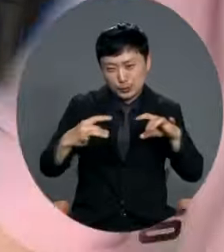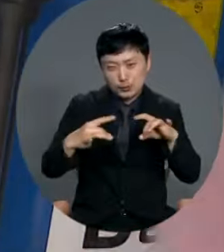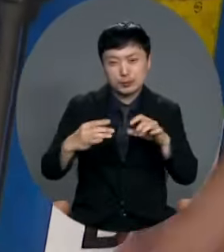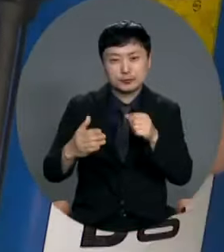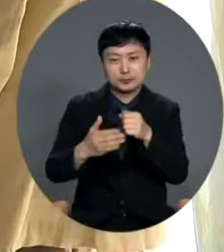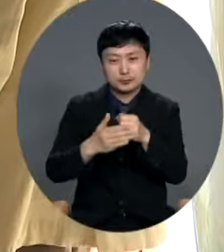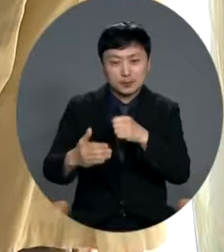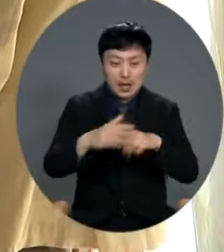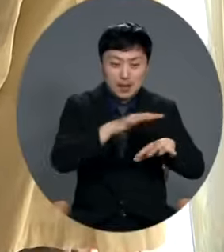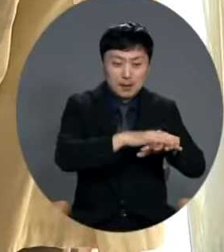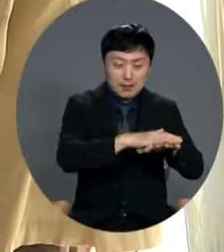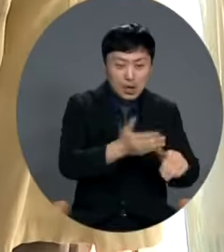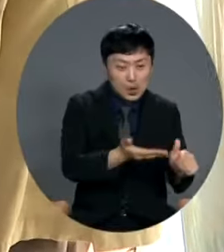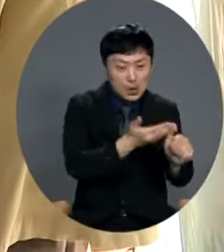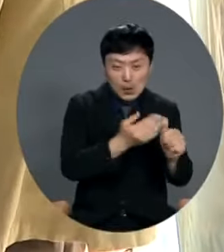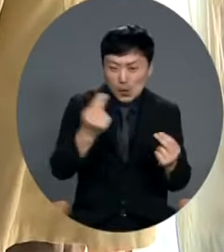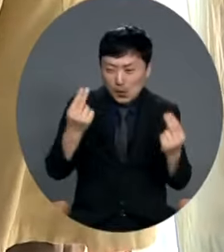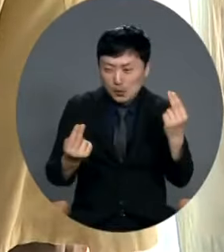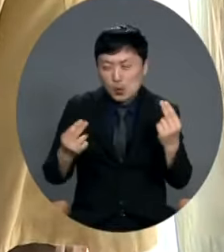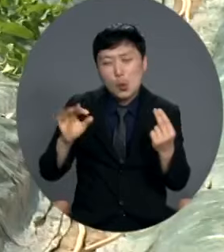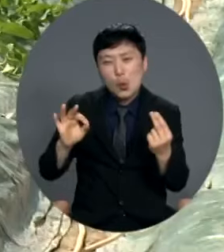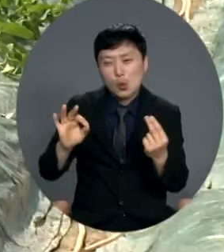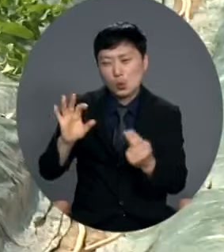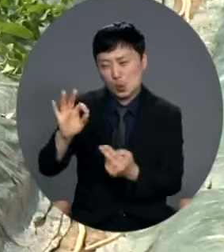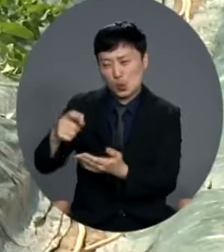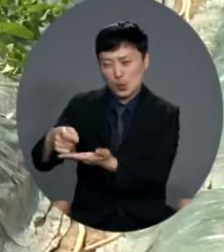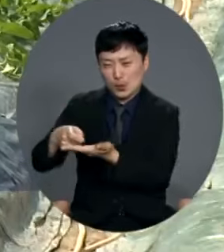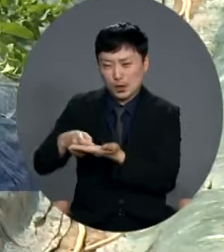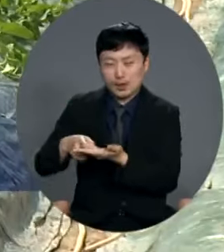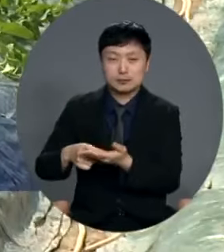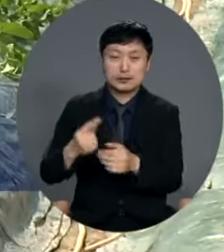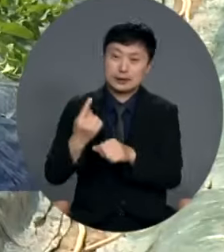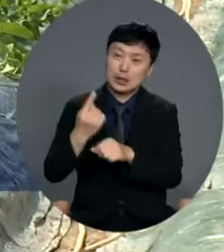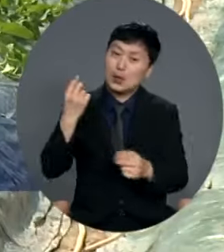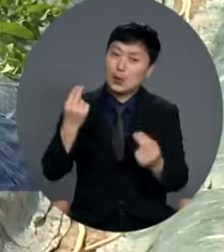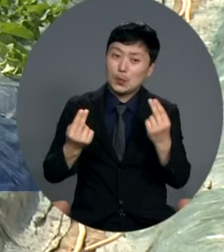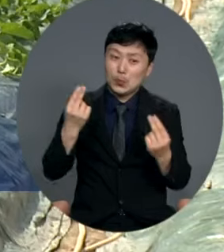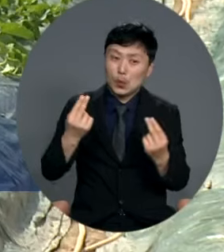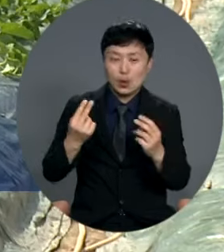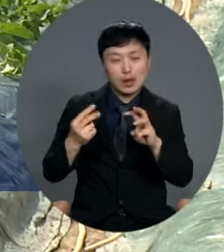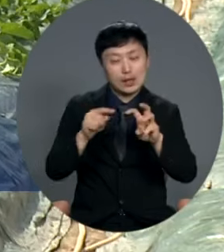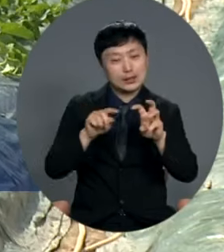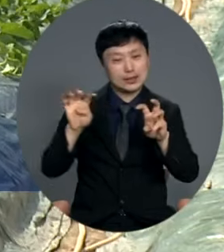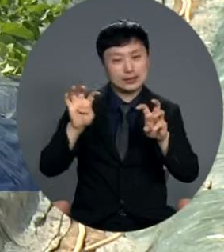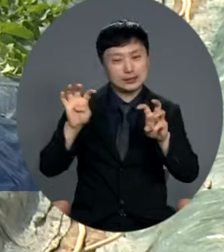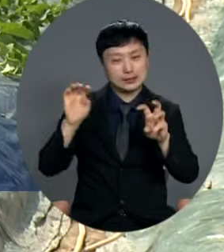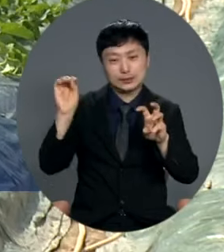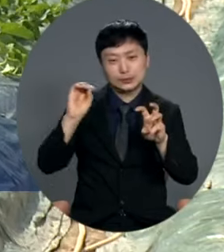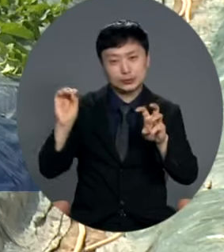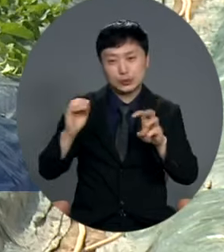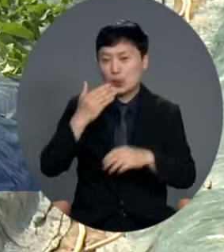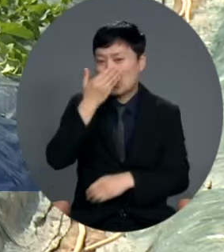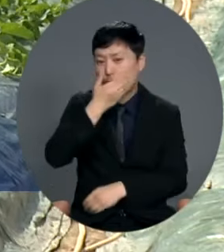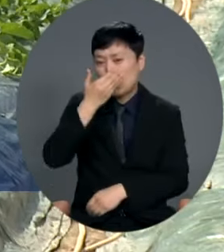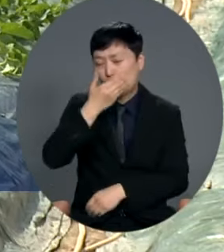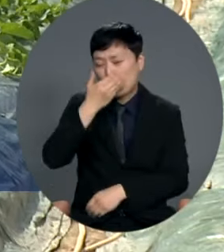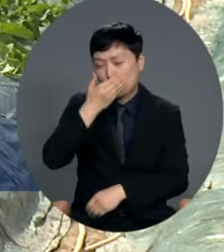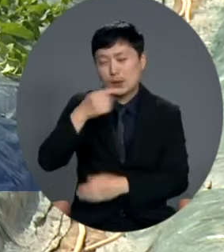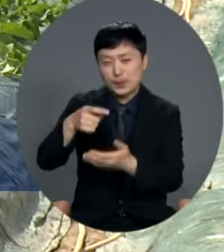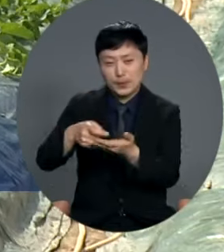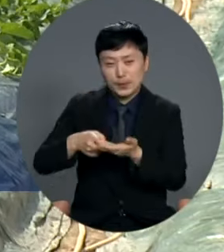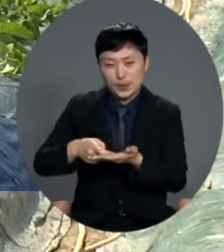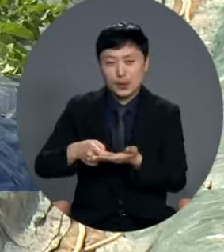토경 재배 방식 때보다 비용이 줄었습니다. 작년 대비 한 30, 40% 지금 비료 정도 쓰는 것